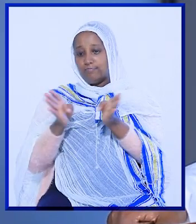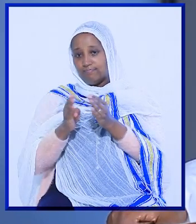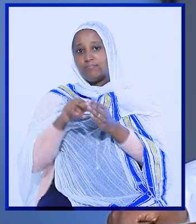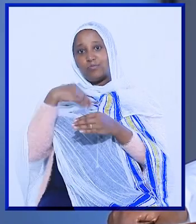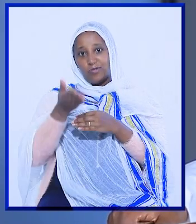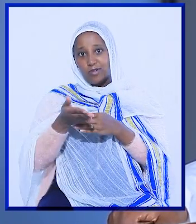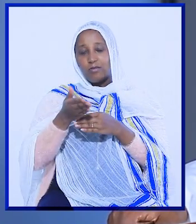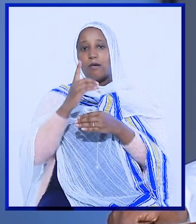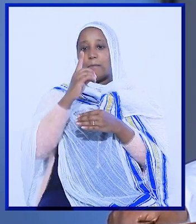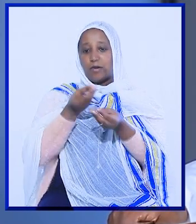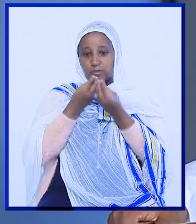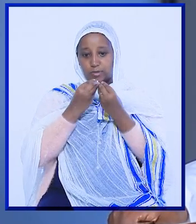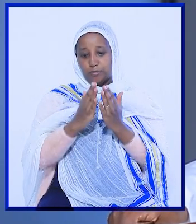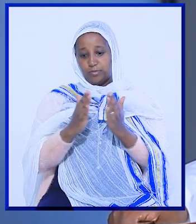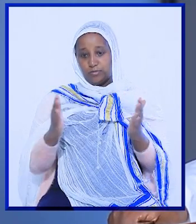በኋላ በአንድ ማዕድ